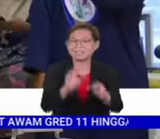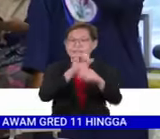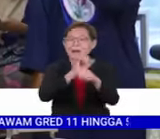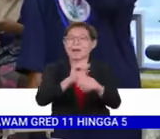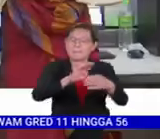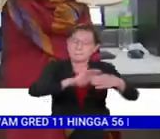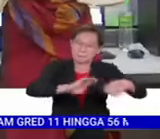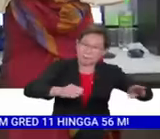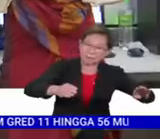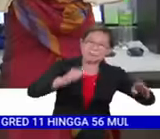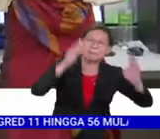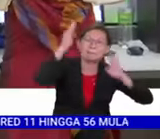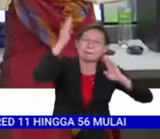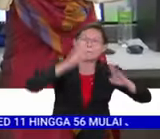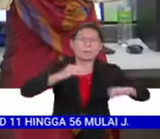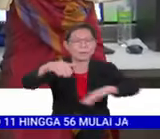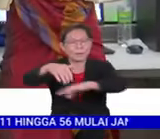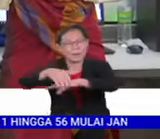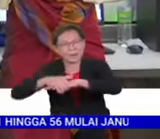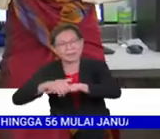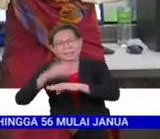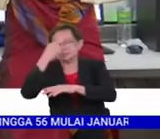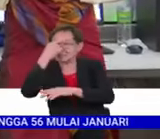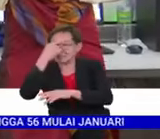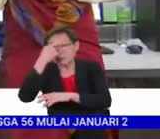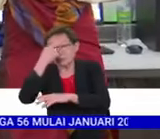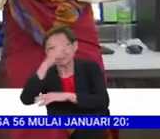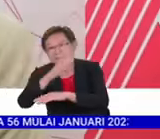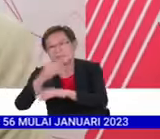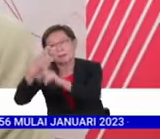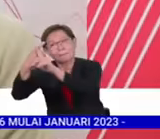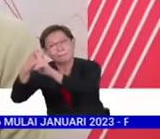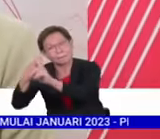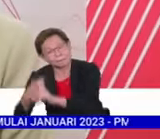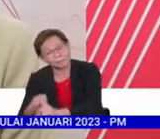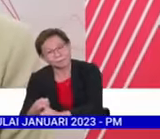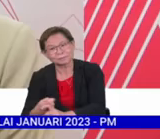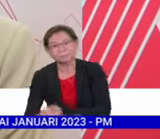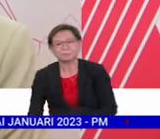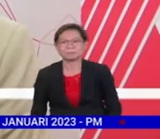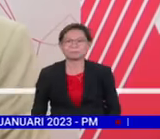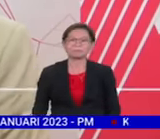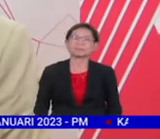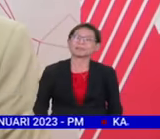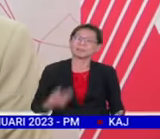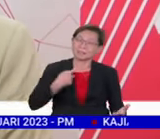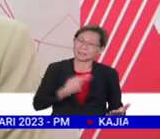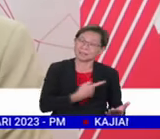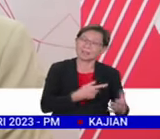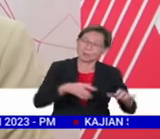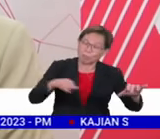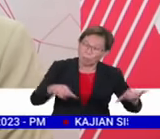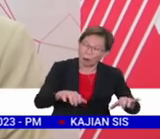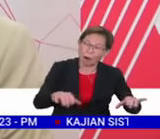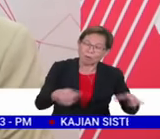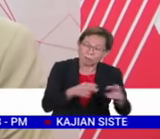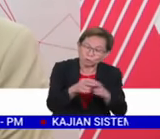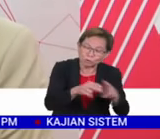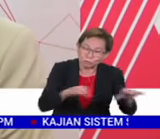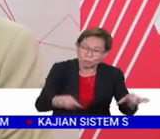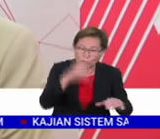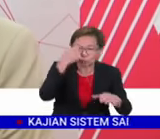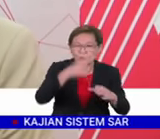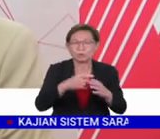Melayu, Inggeris, Tamil dan Mandarin. Ini antara usaha kita untuk menyuntik senilai perpaduan dalam warga